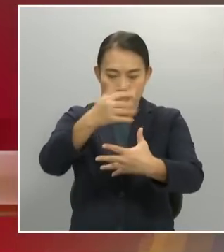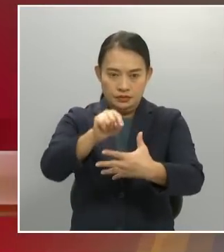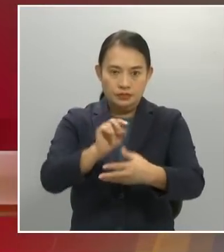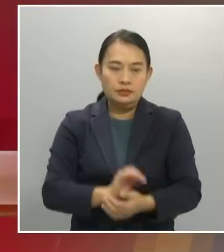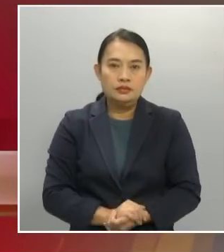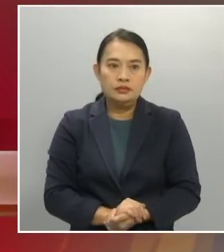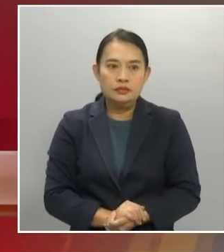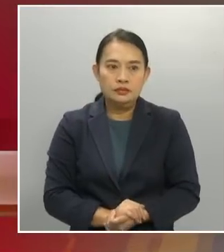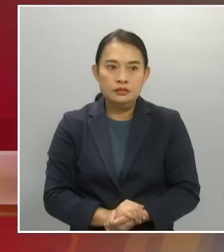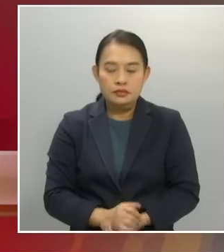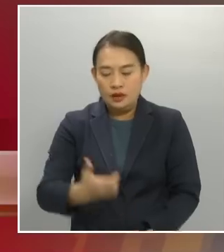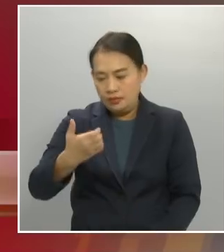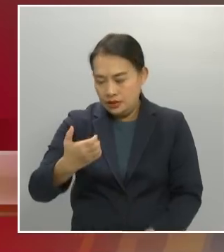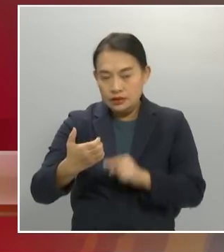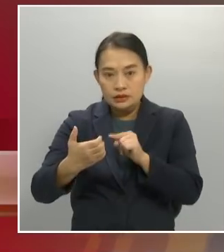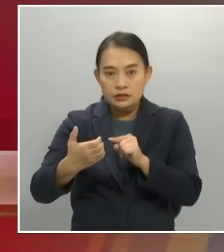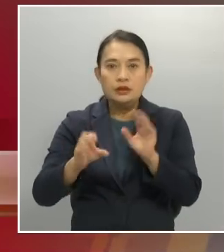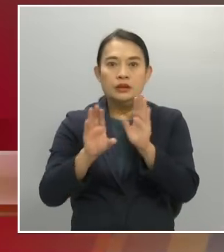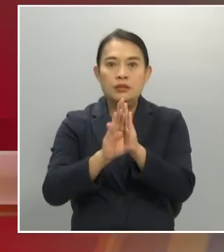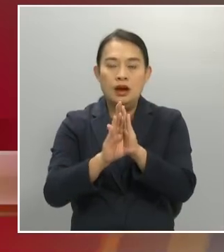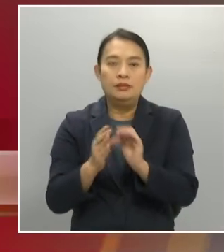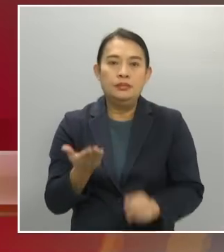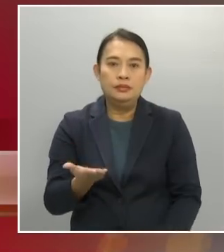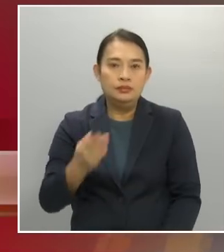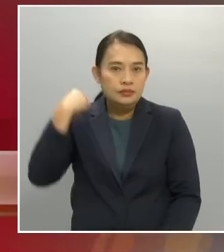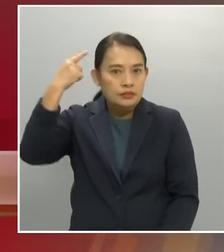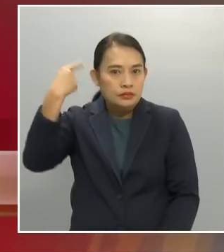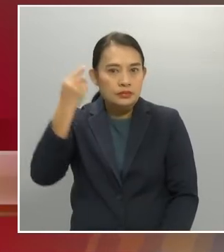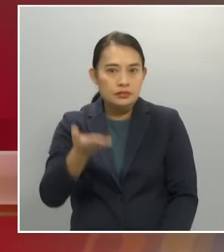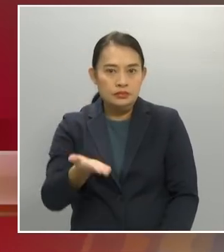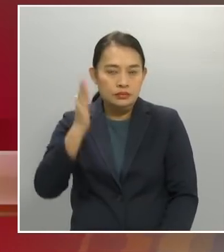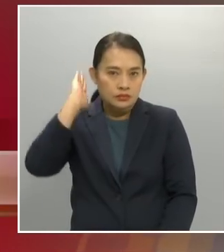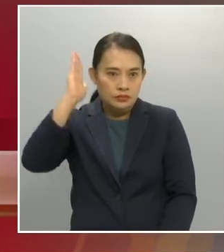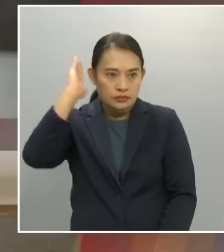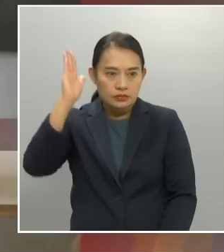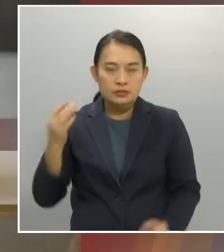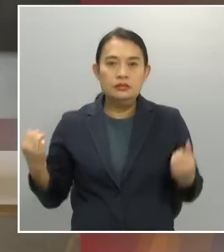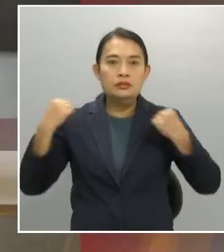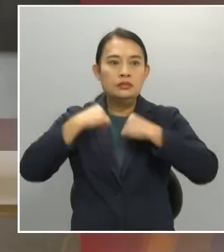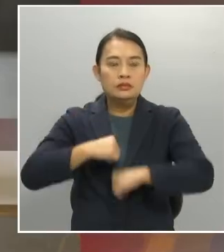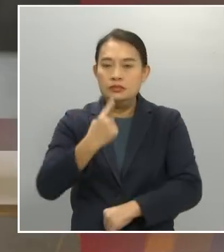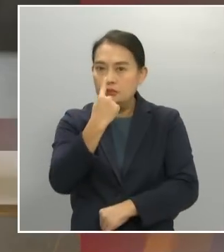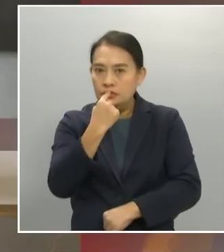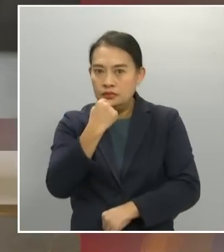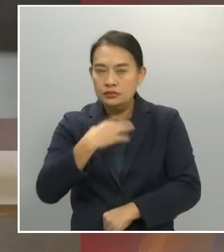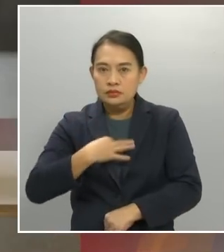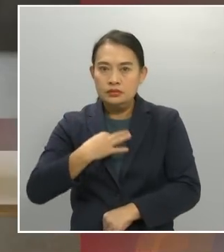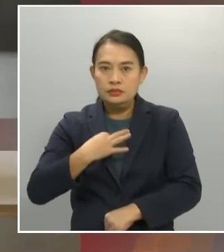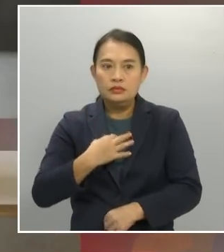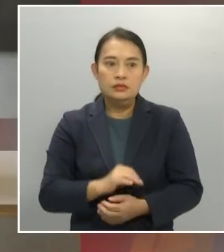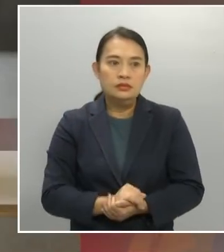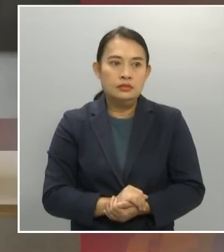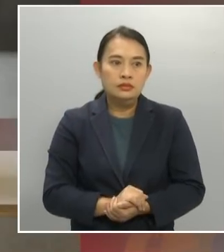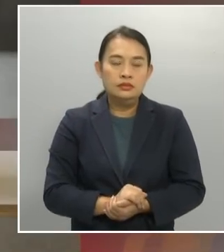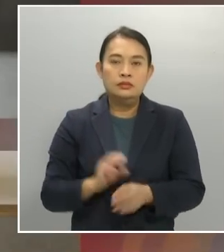มือถือเนี่ยท่านผู้ชมจะเห็นภาพนี้เป็นหญิงคนหนึ่งกับชัยคนนึงใส่เสื้อแดงเห็นไหมนี่เป็น